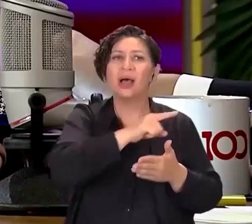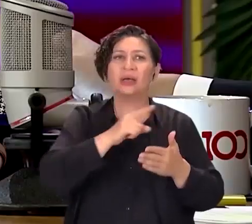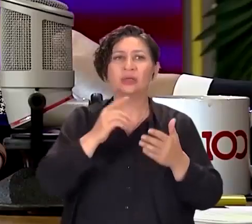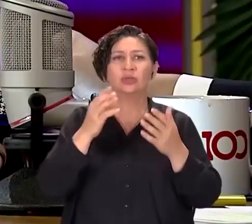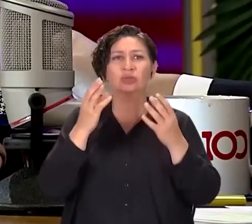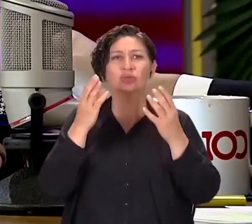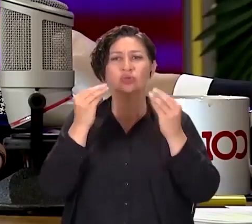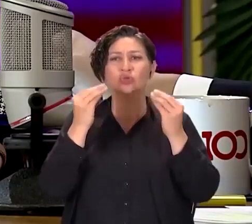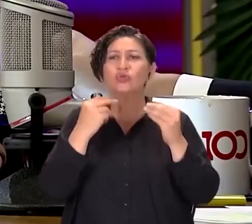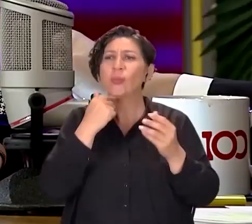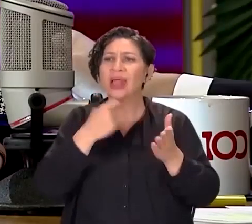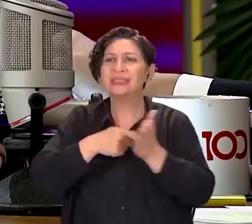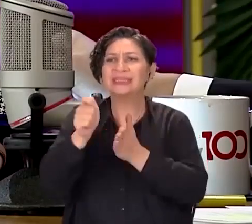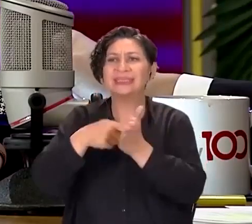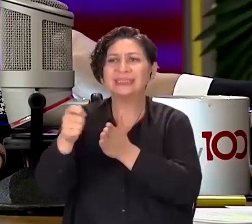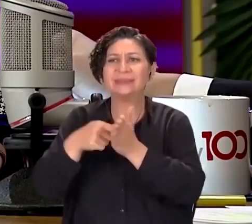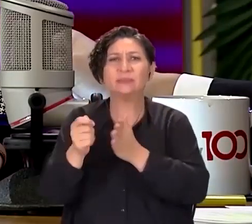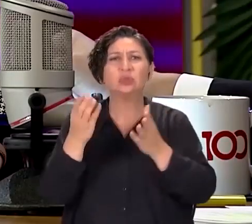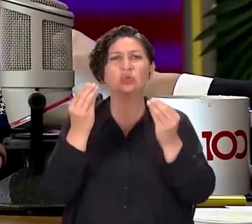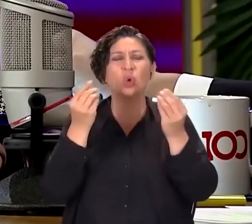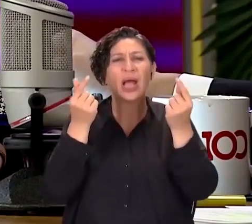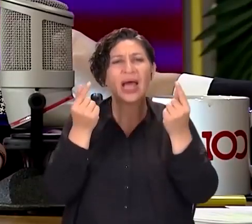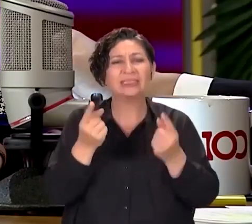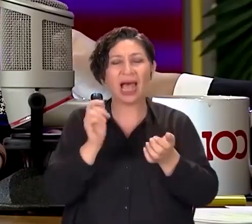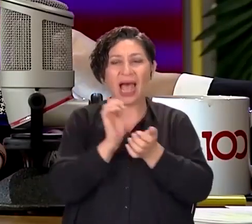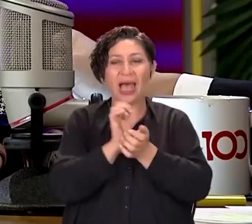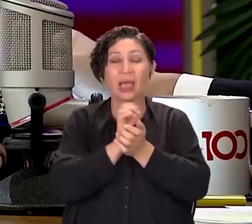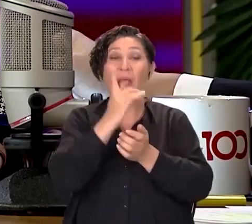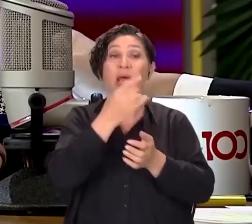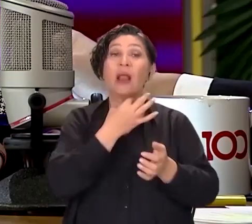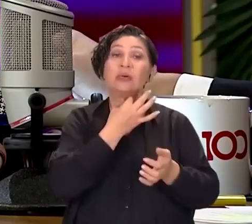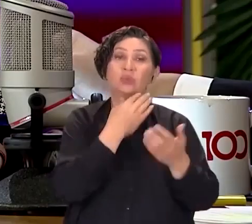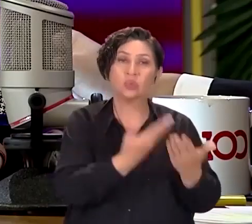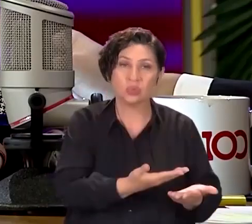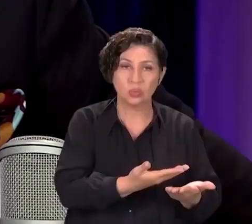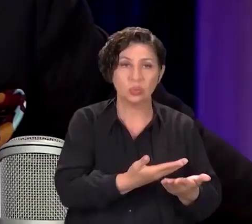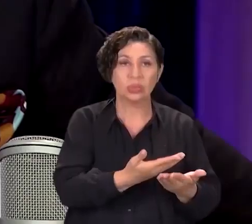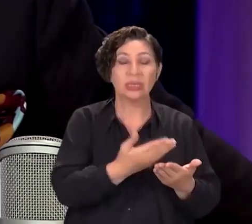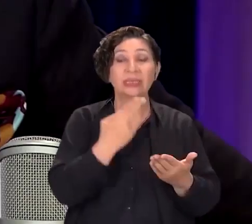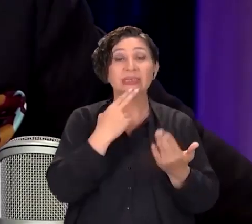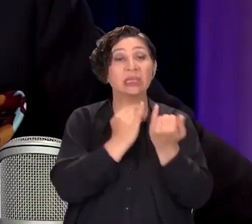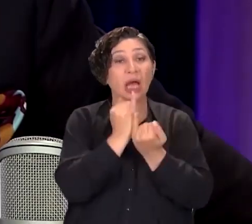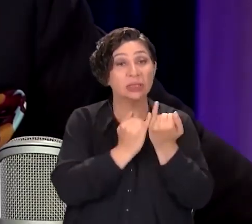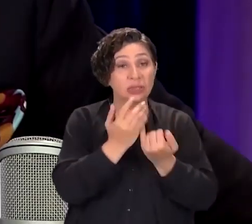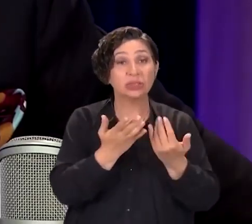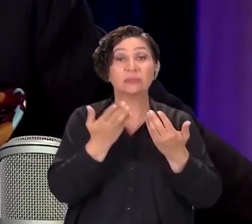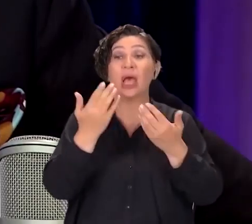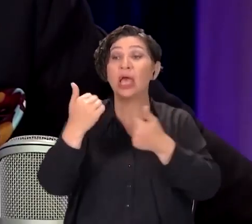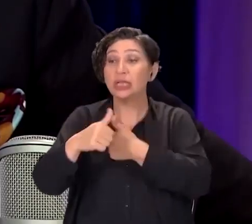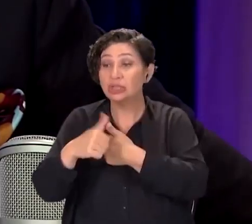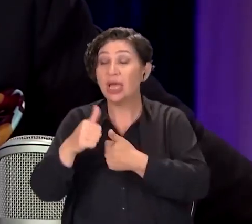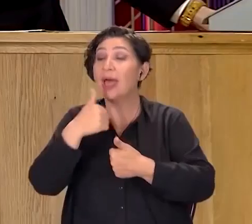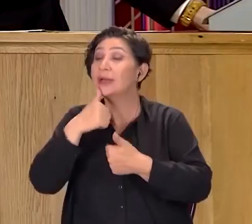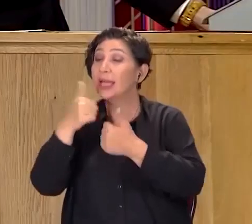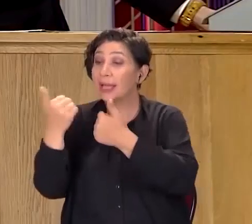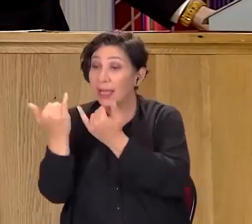çok numaraları sildim, çok az. Ailemden Allah razı olsun, kız kardeşim, eşi, erkek